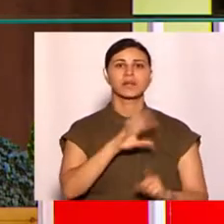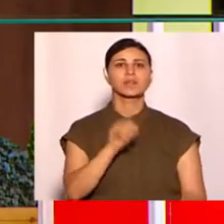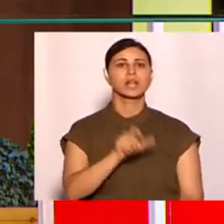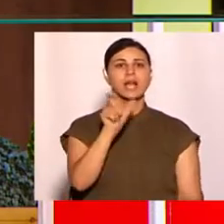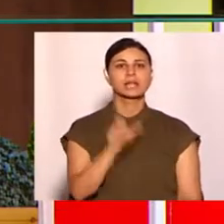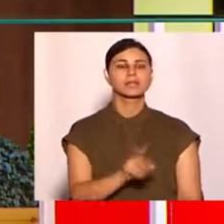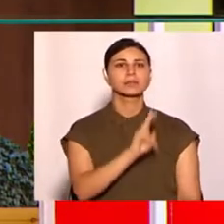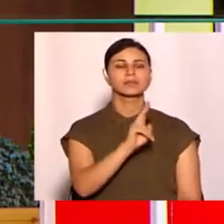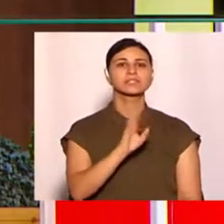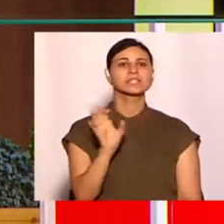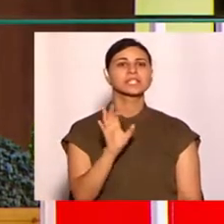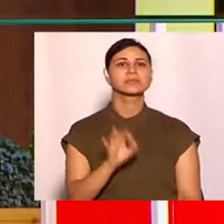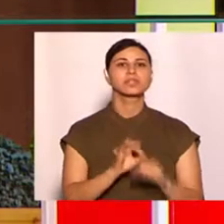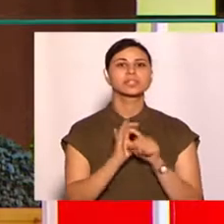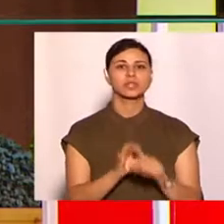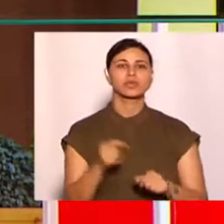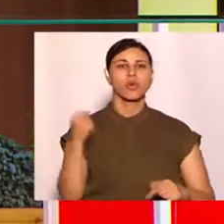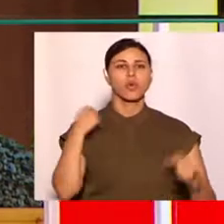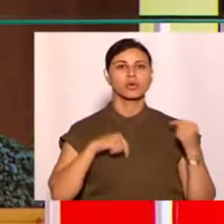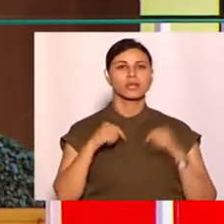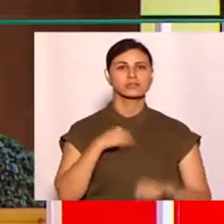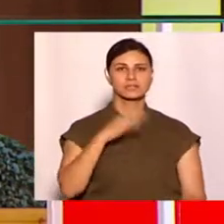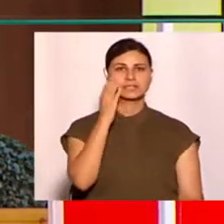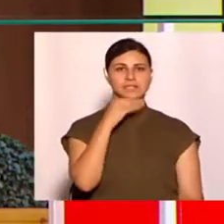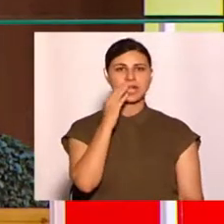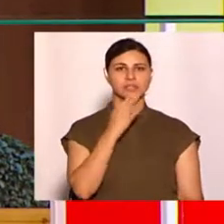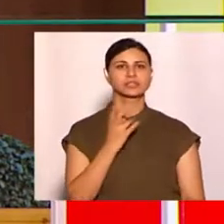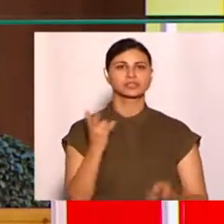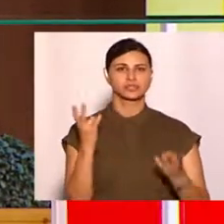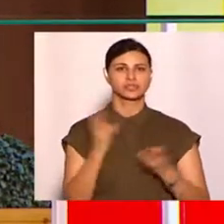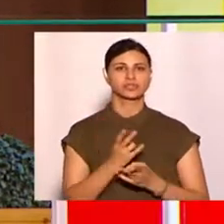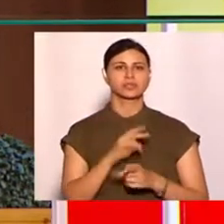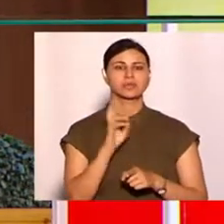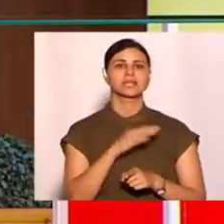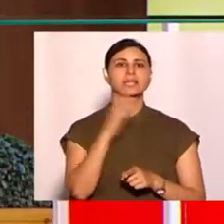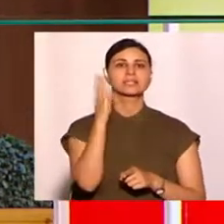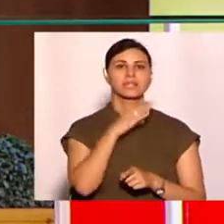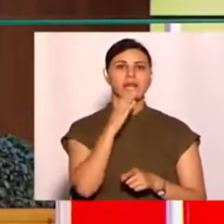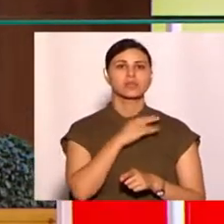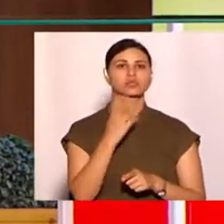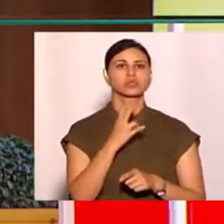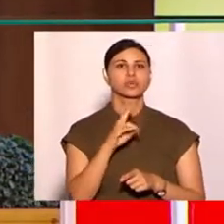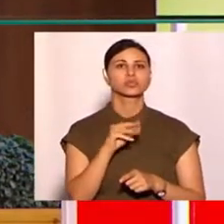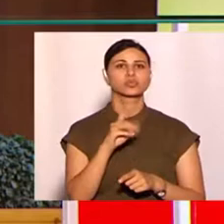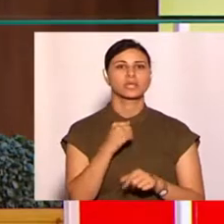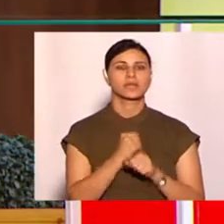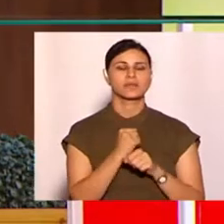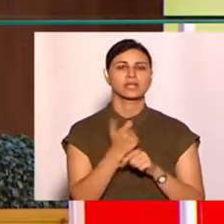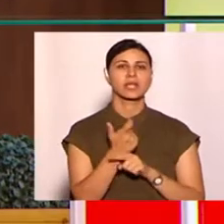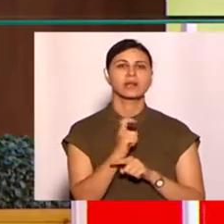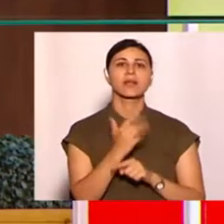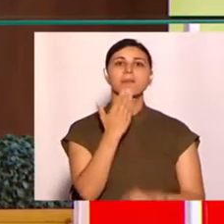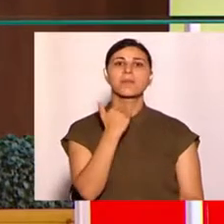ვინც ქიმიოთერაპია ჩაიტარა, ორგანიზმის მოთხოვნილება სითხეზე ძალიან გაზრდილია და წყალი დაატუტიანეთ, ამას ვაკეთებთ მარტივად,